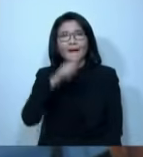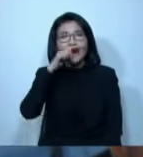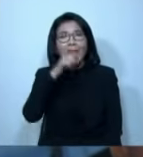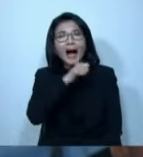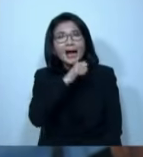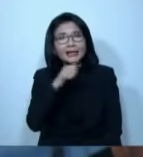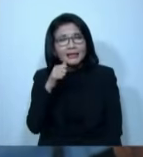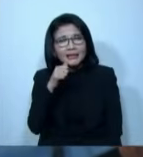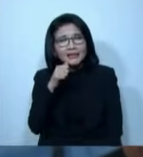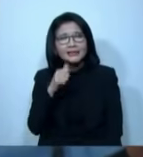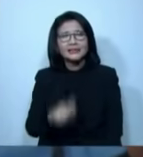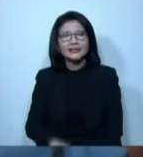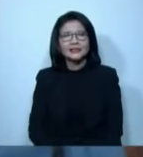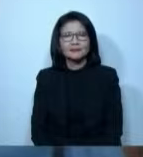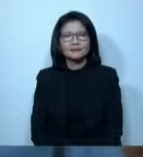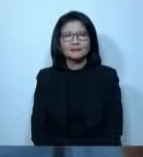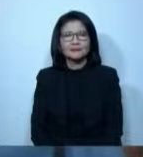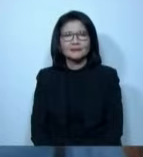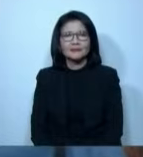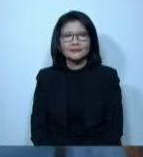memang